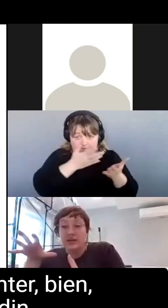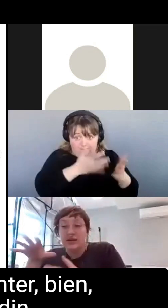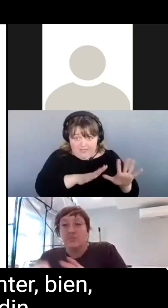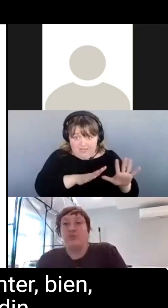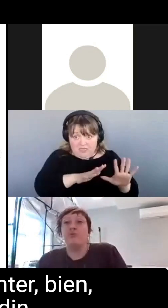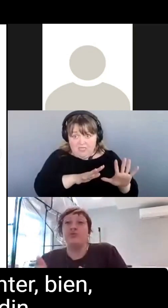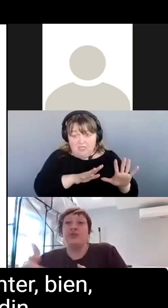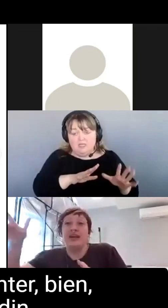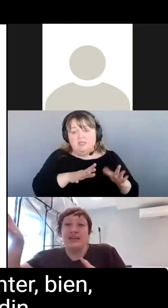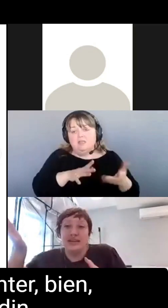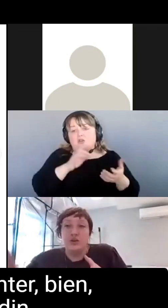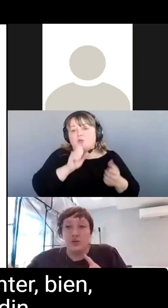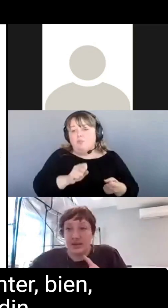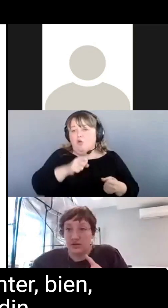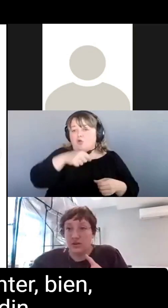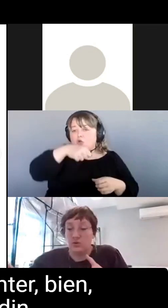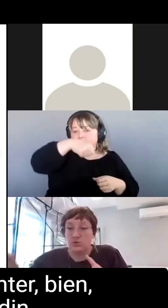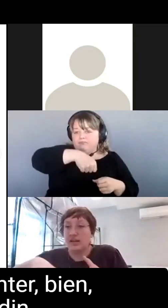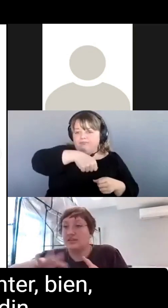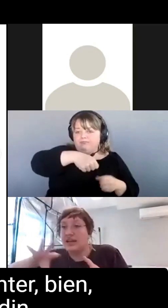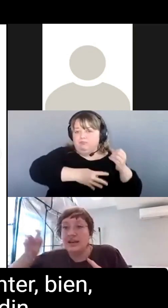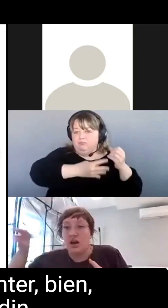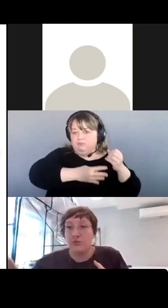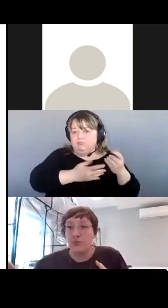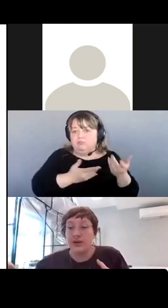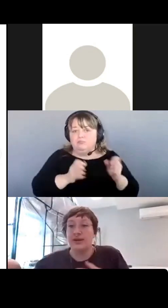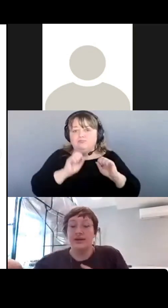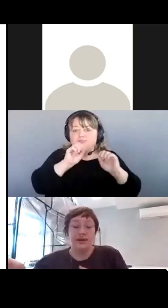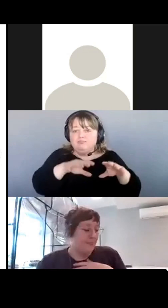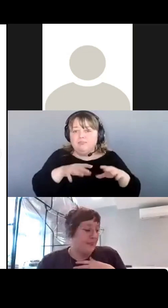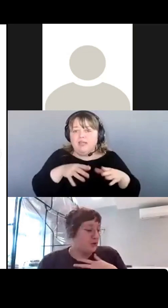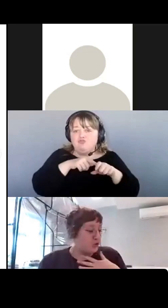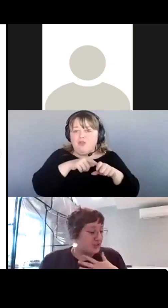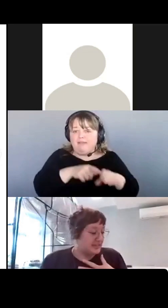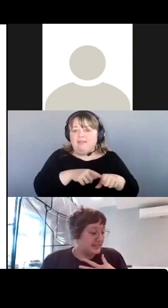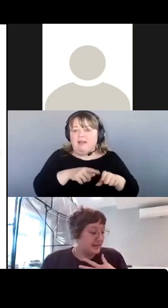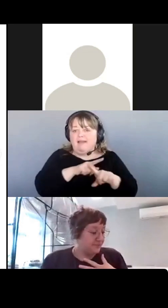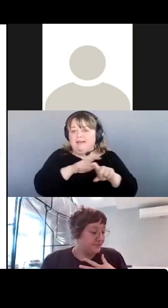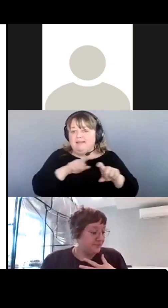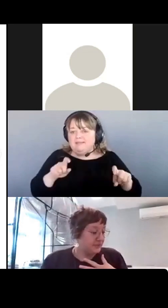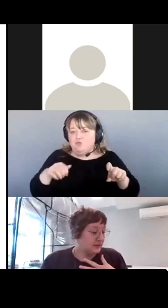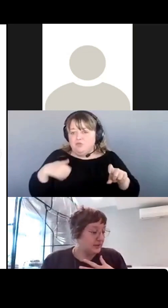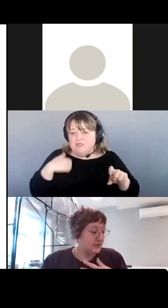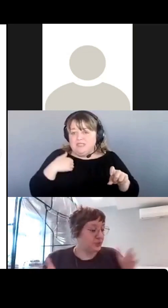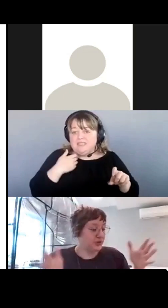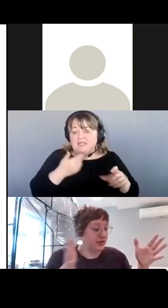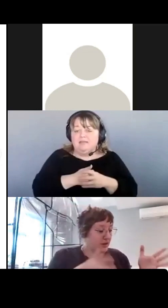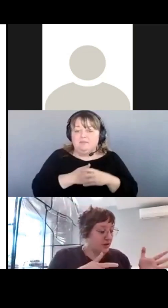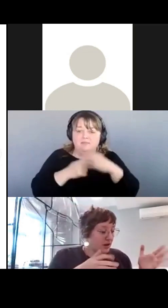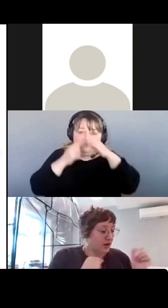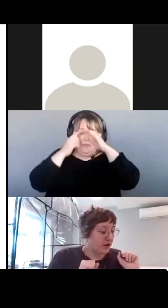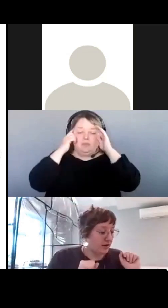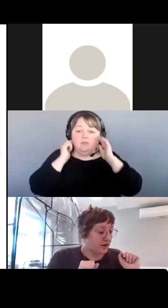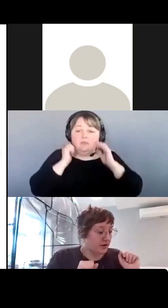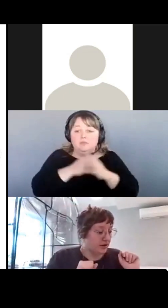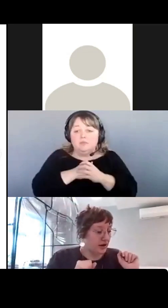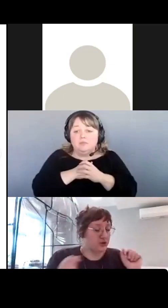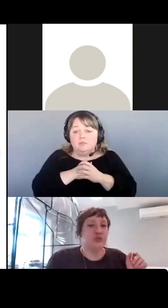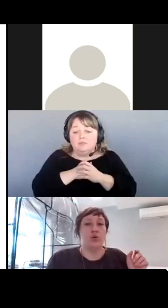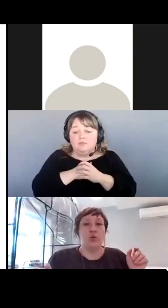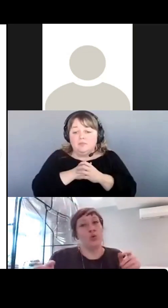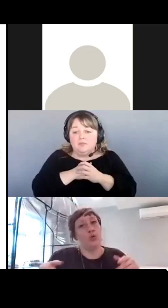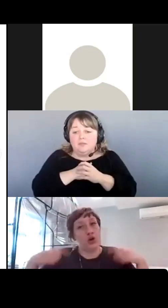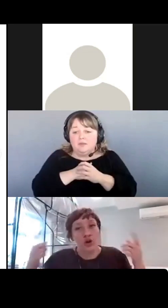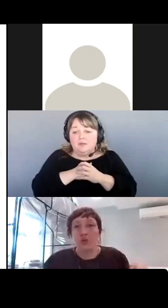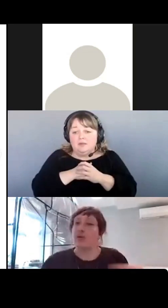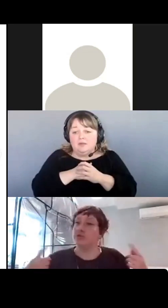fermenter, bien, vous pouvez aller le mettre au jardin, l'enfouir, l'utiliser. Puis, ensuite,